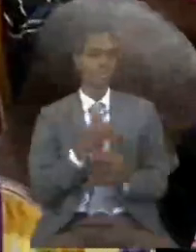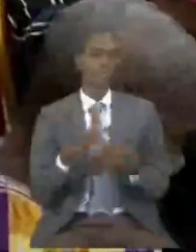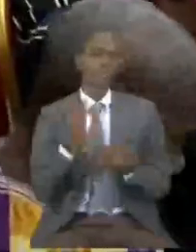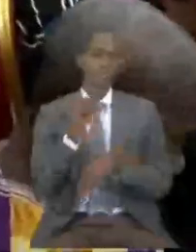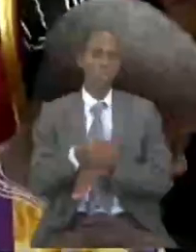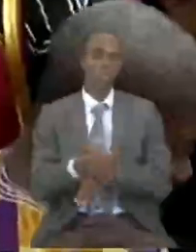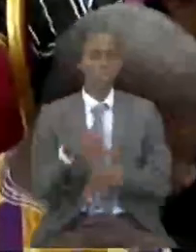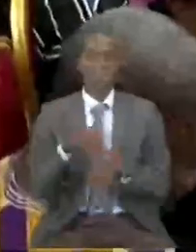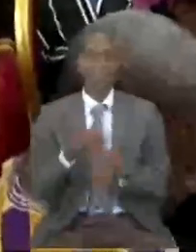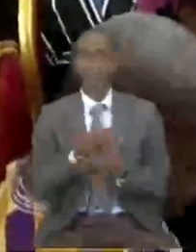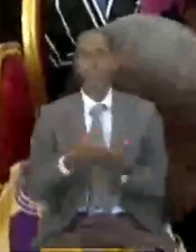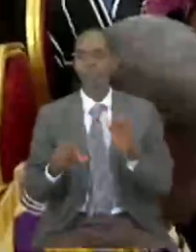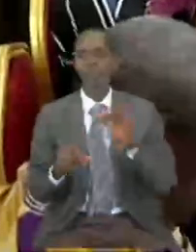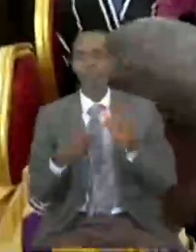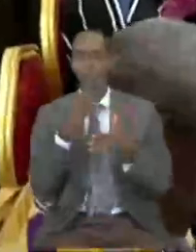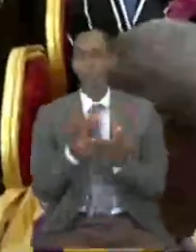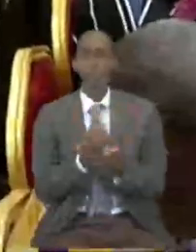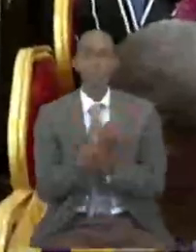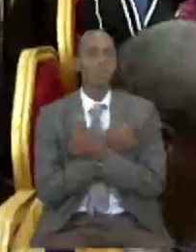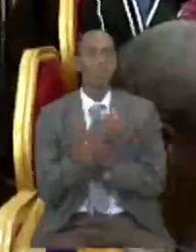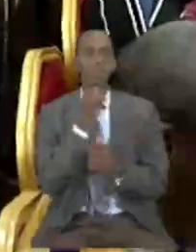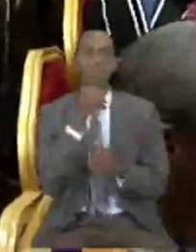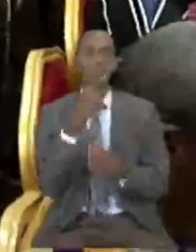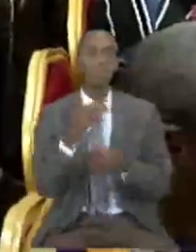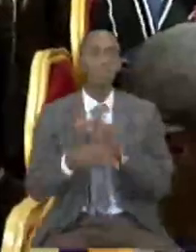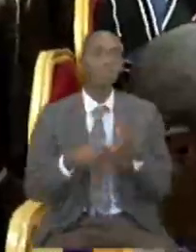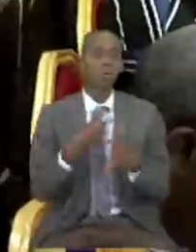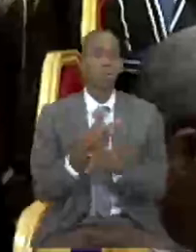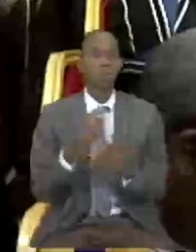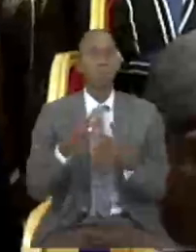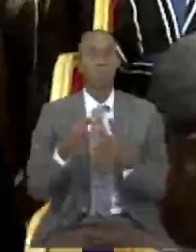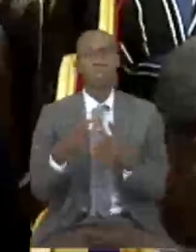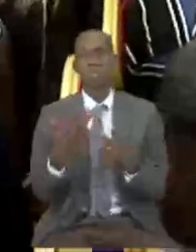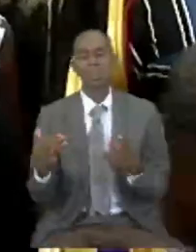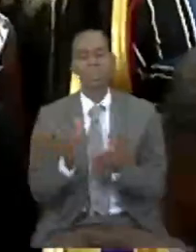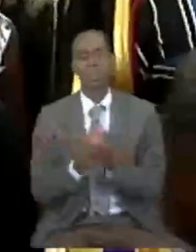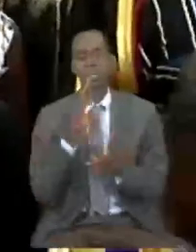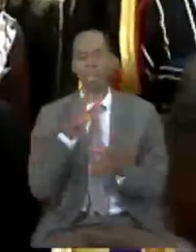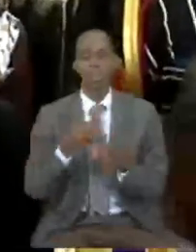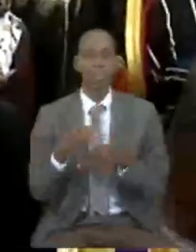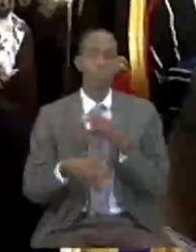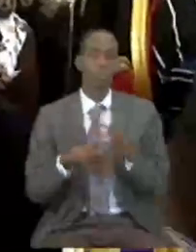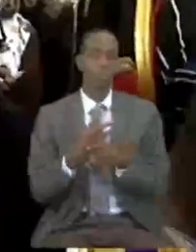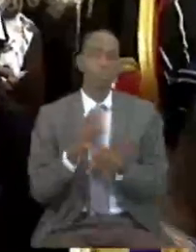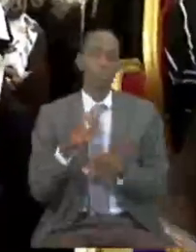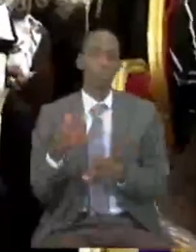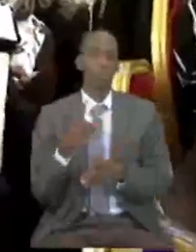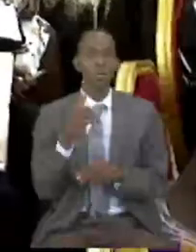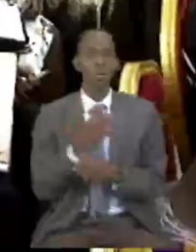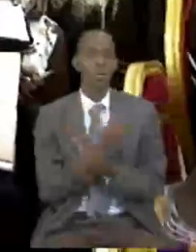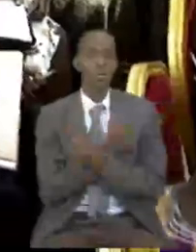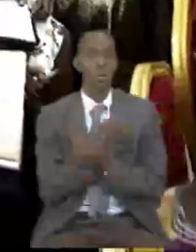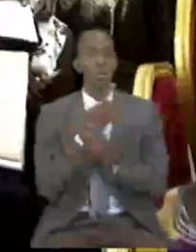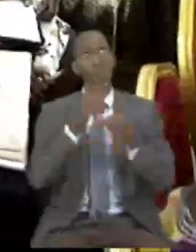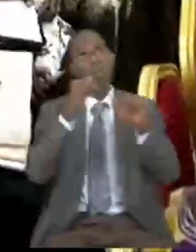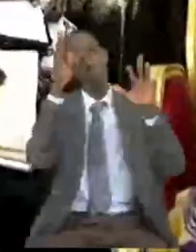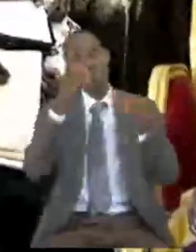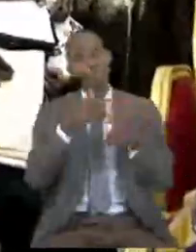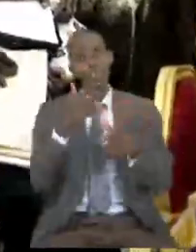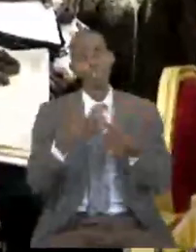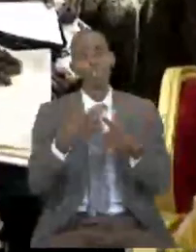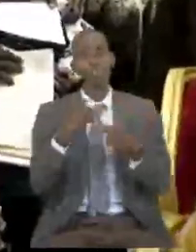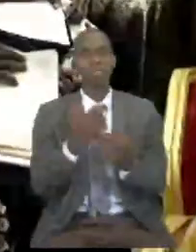Et le verset 15 dit, n'aimez point le monde, ni les choses qui sont dans le monde. Si quelqu'un aime le monde, l'amour